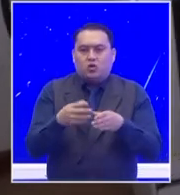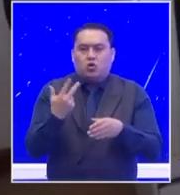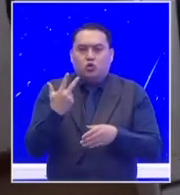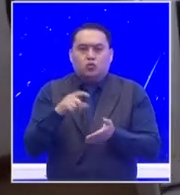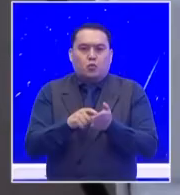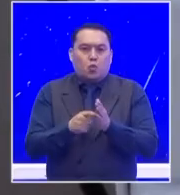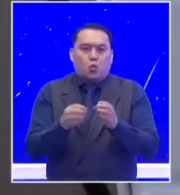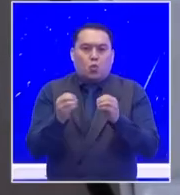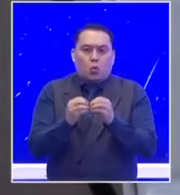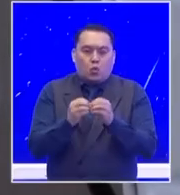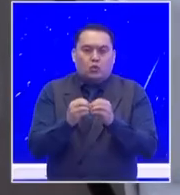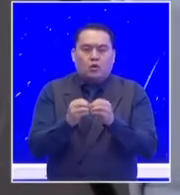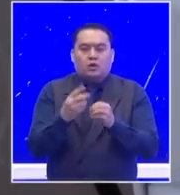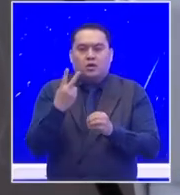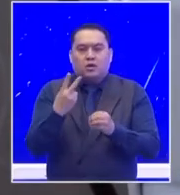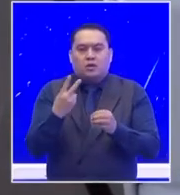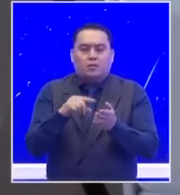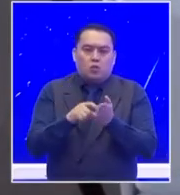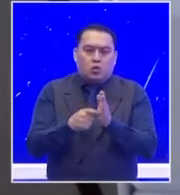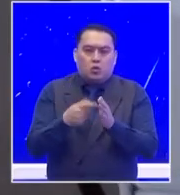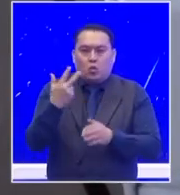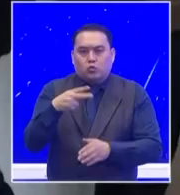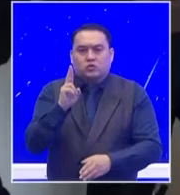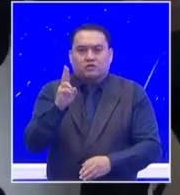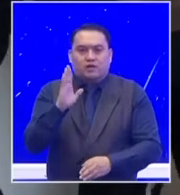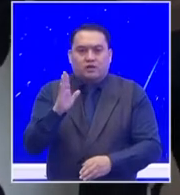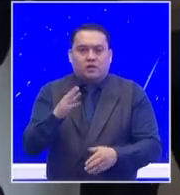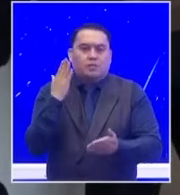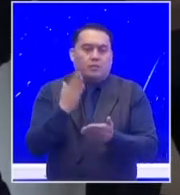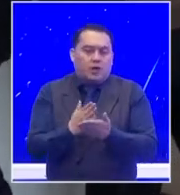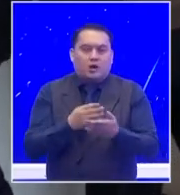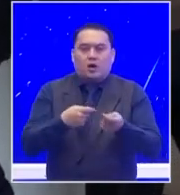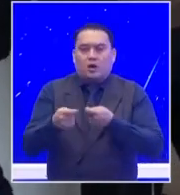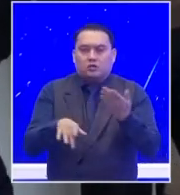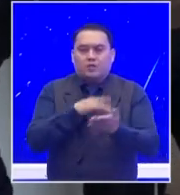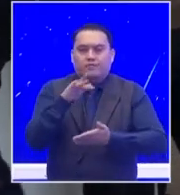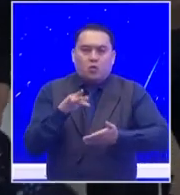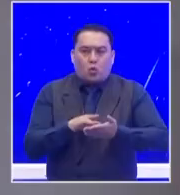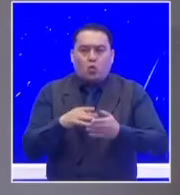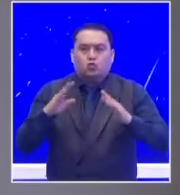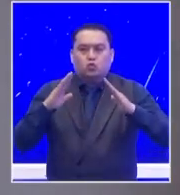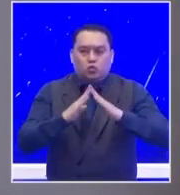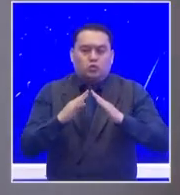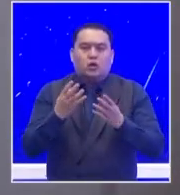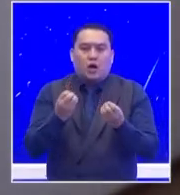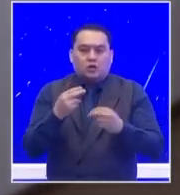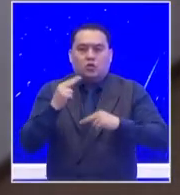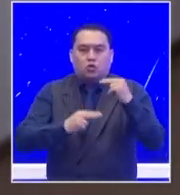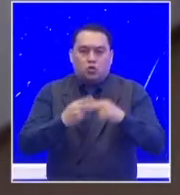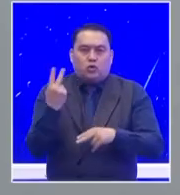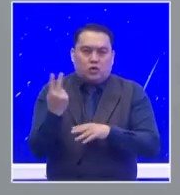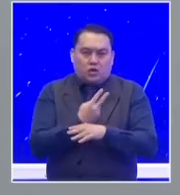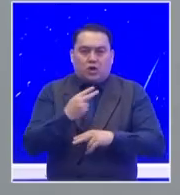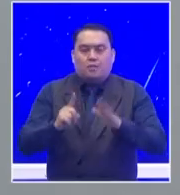бөлмелі 10, 2 бөлмелі және 1 бөлмелі 30 пәтер бар. Қала басшылығының айтуынша, осы жылы тағы осындай екі